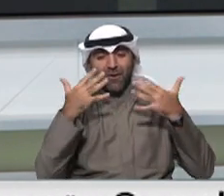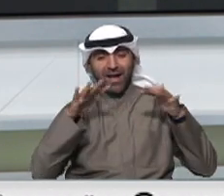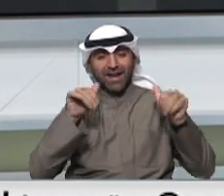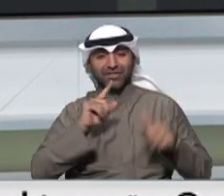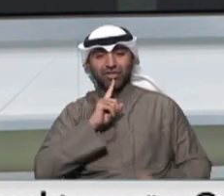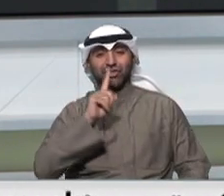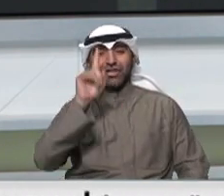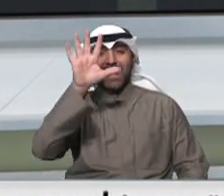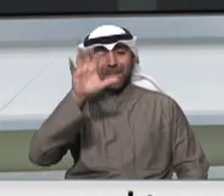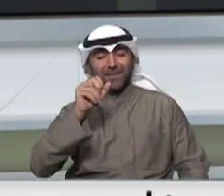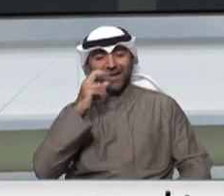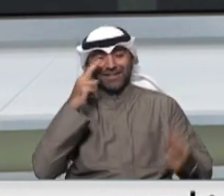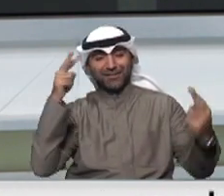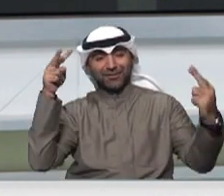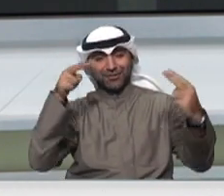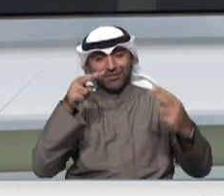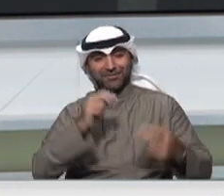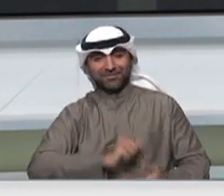للطرف الاخر من الاستديو لاستكمال النشره